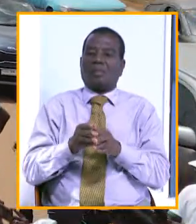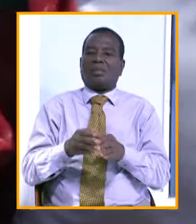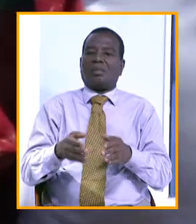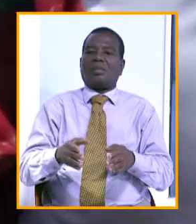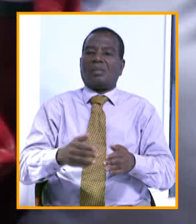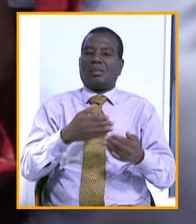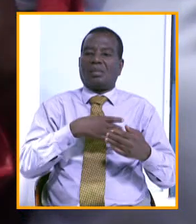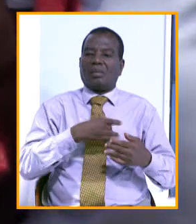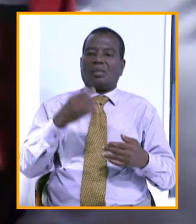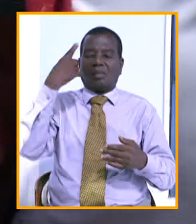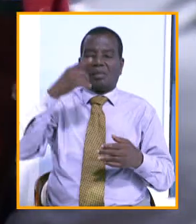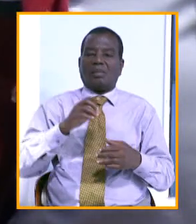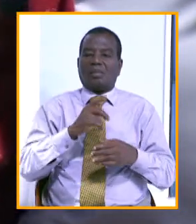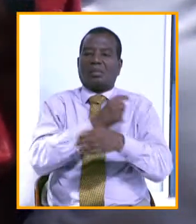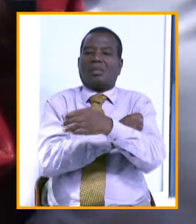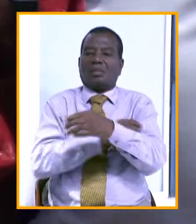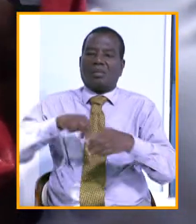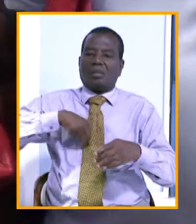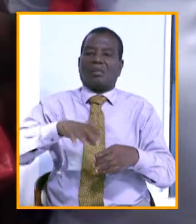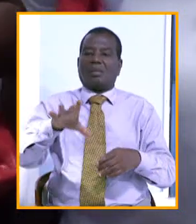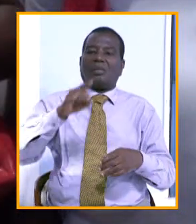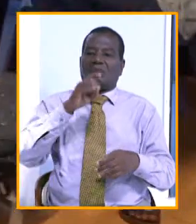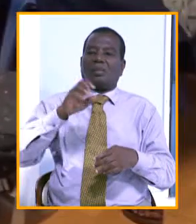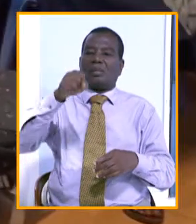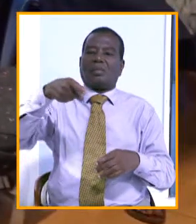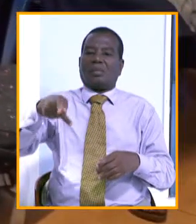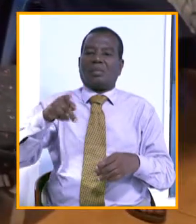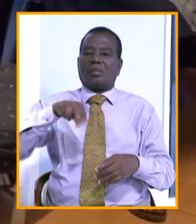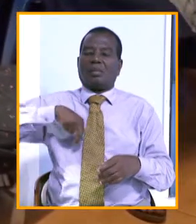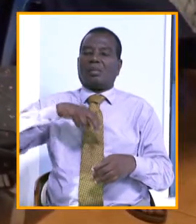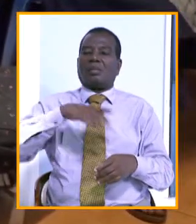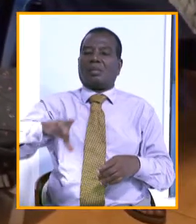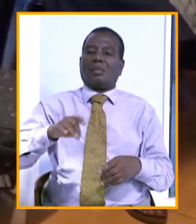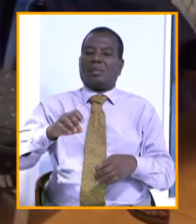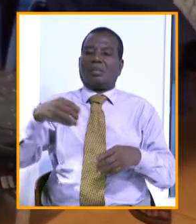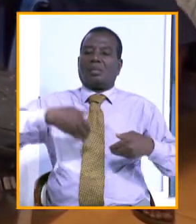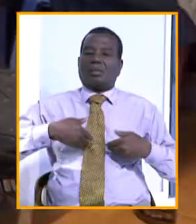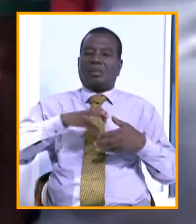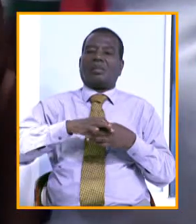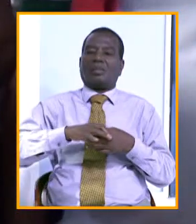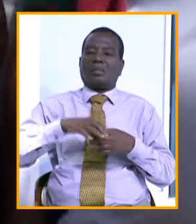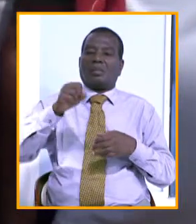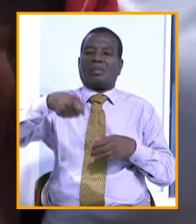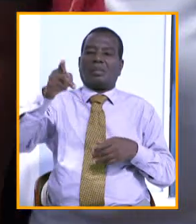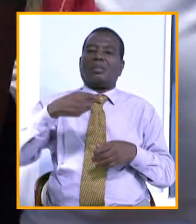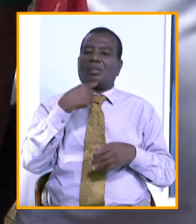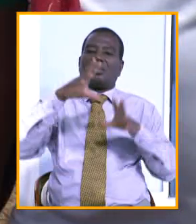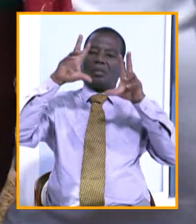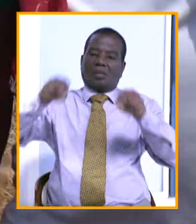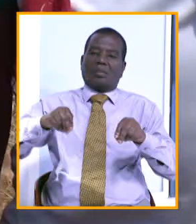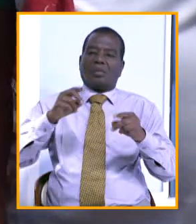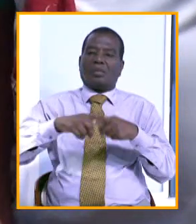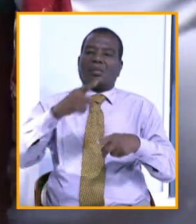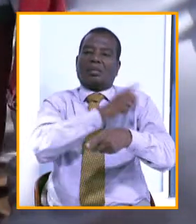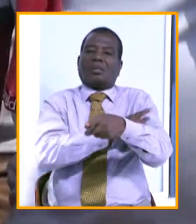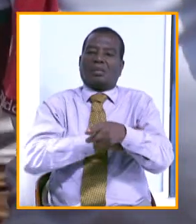drogue, nous avons choisi San Pedro, nous avons choisi la jeunesse de San Pedro pour venir dire non à la drogue, non